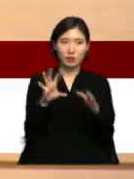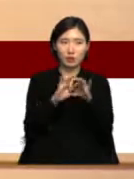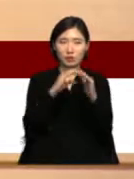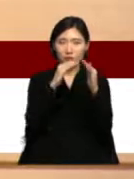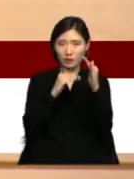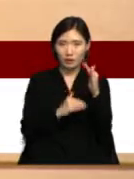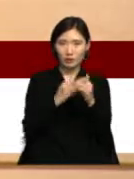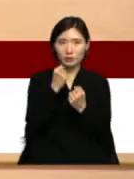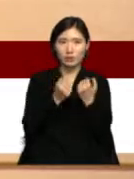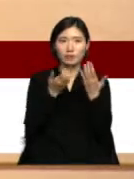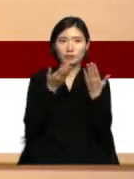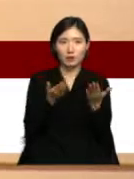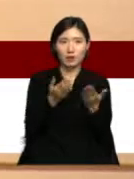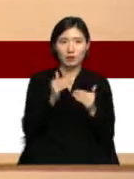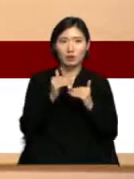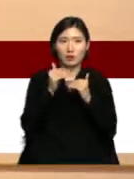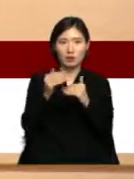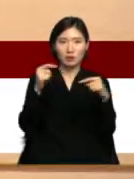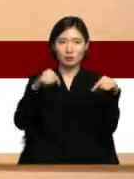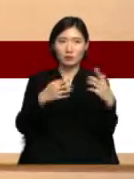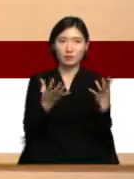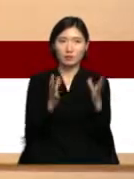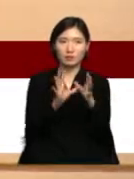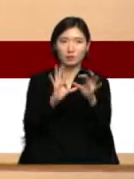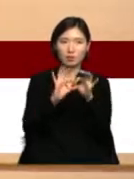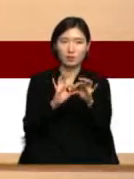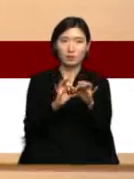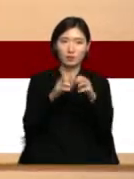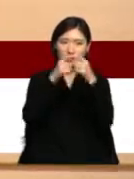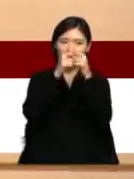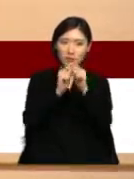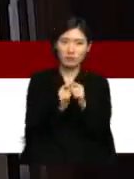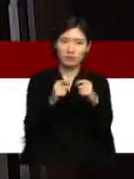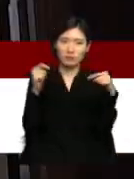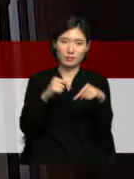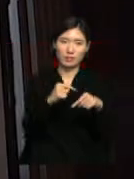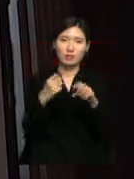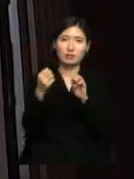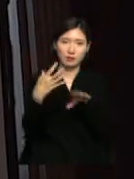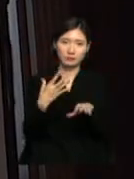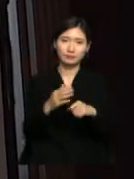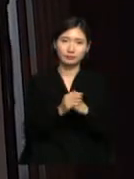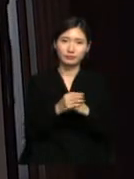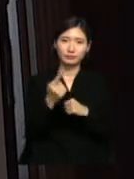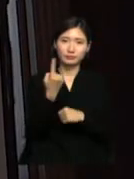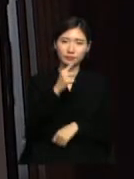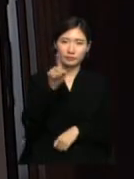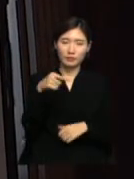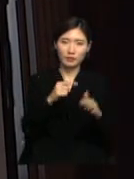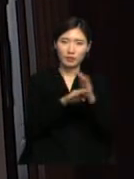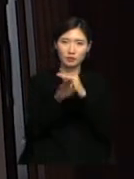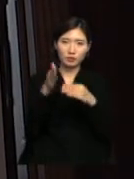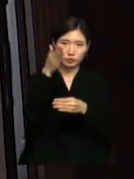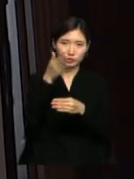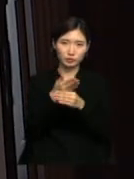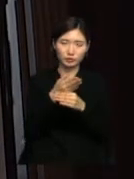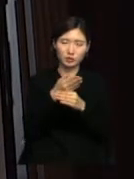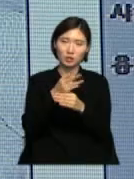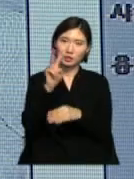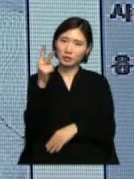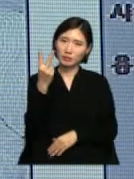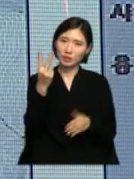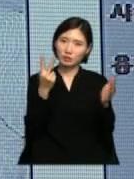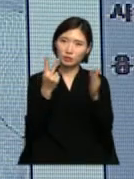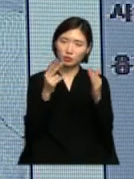것이고 그 과정을 획책해서 저희가 상세하게 협의하겠다고 답을 드린 바가 있습니다. 전체 1,100여 가구 가운데 200가구